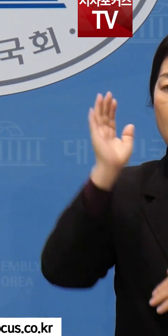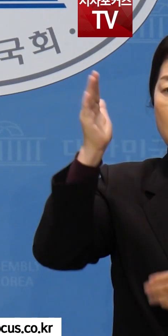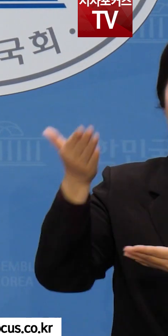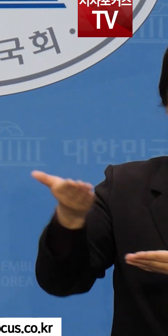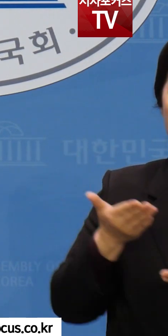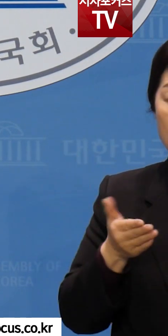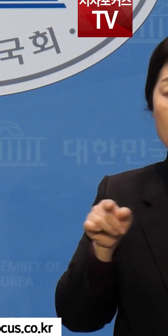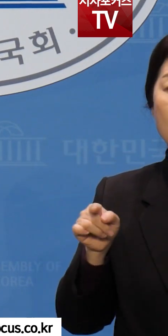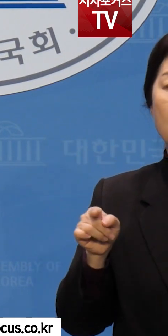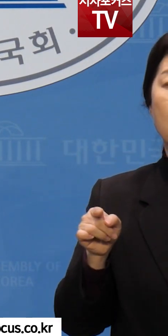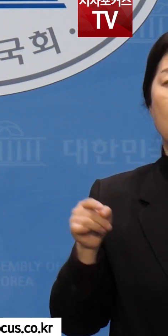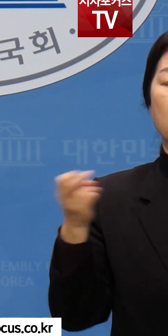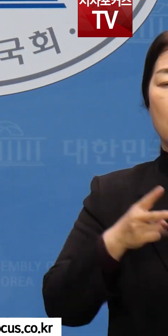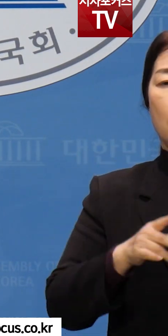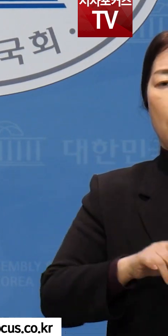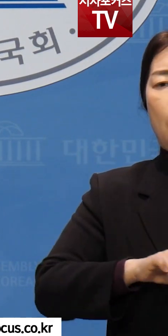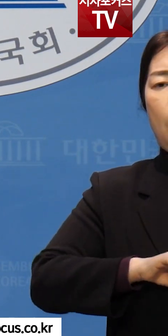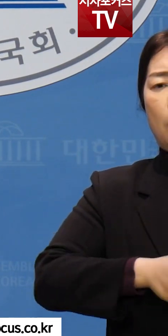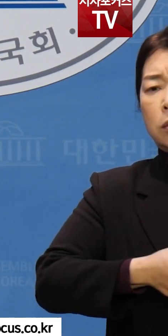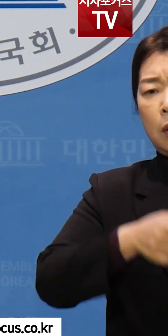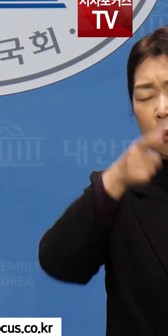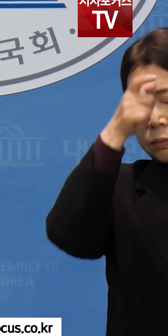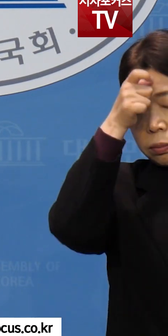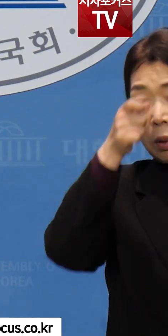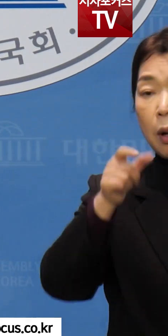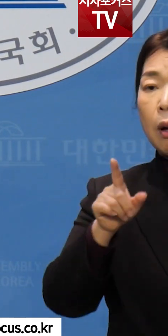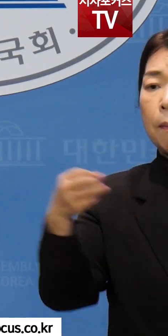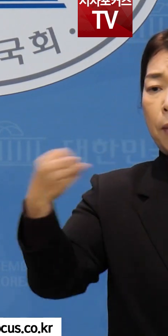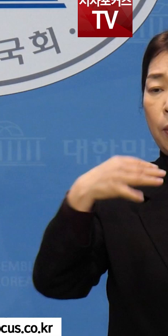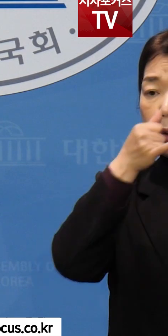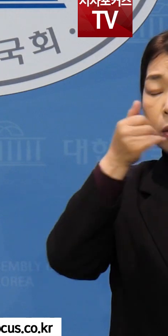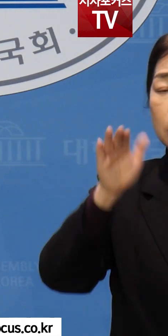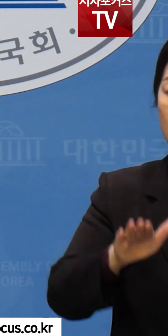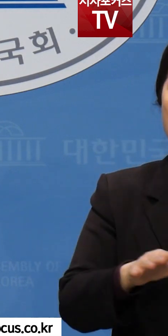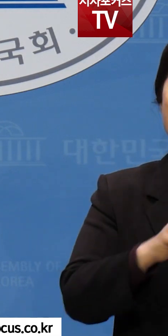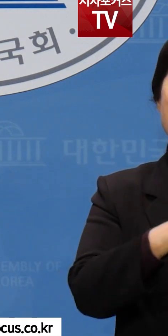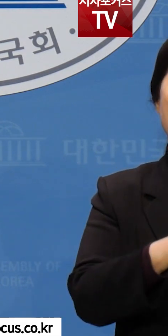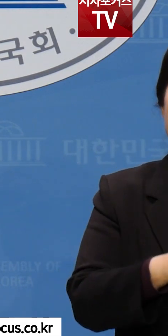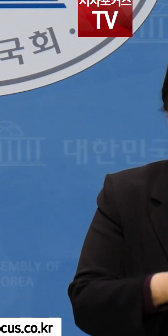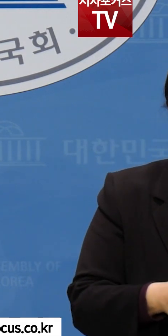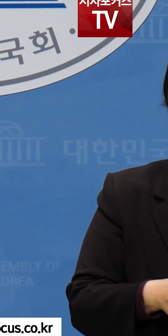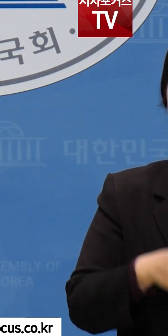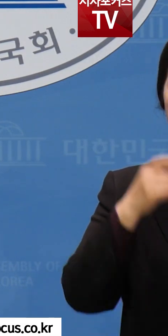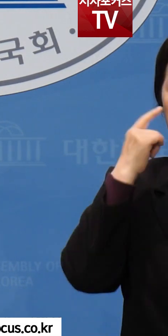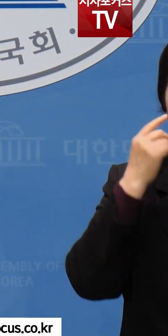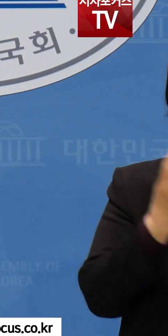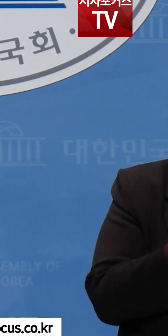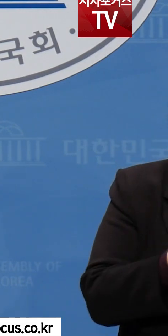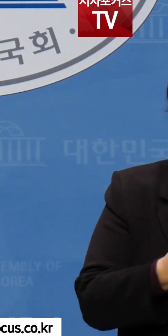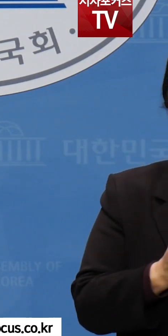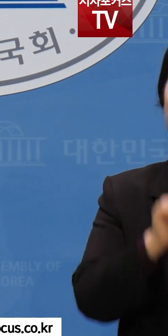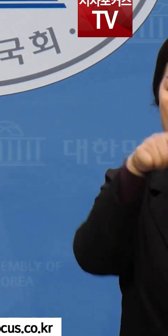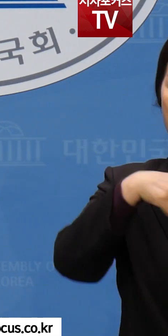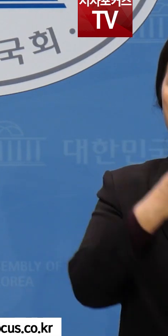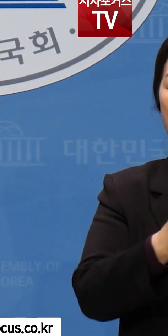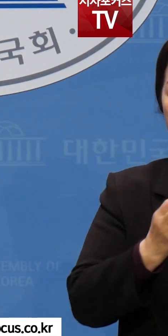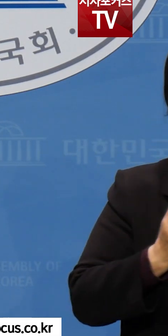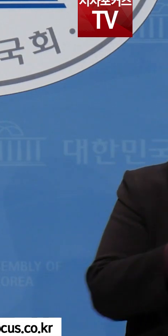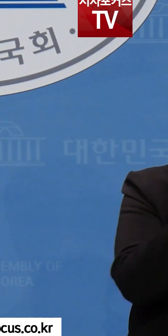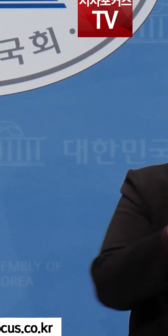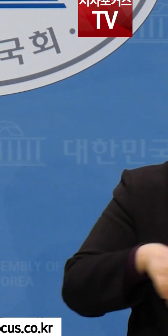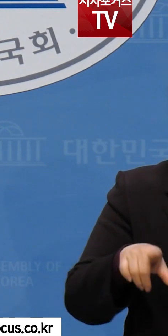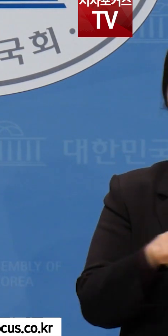계속해왔고 또한 억지 주장까지 해왔지만은 국민의 힘은 어떻게든 우주항공청 법안 통과를